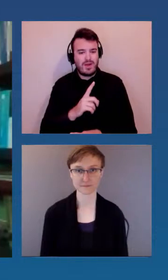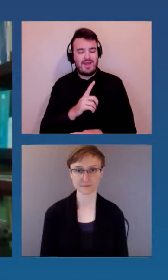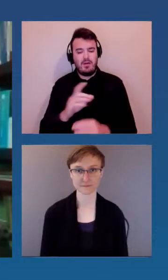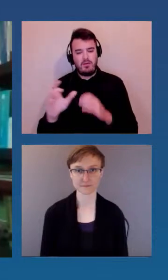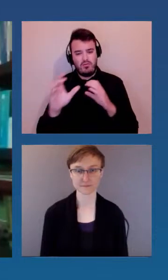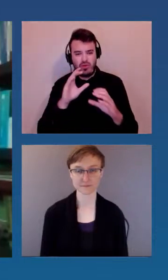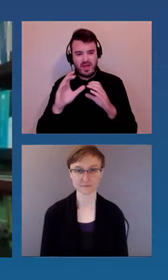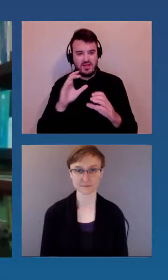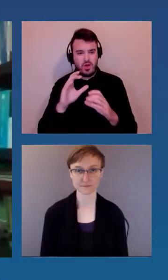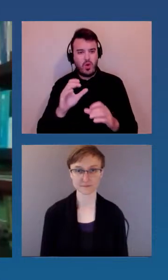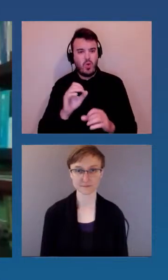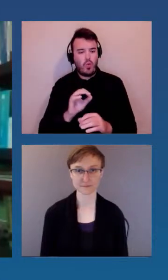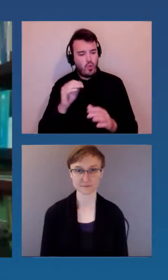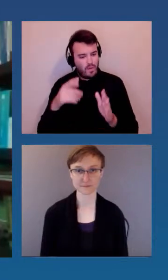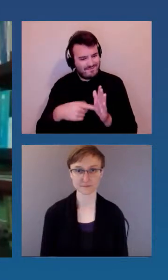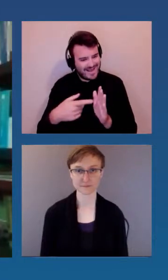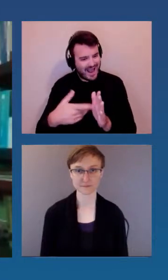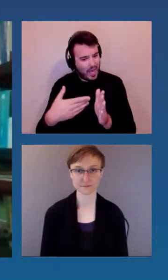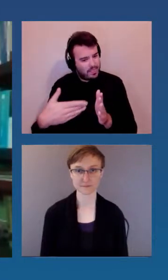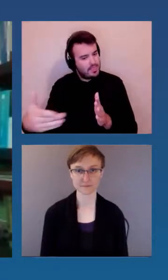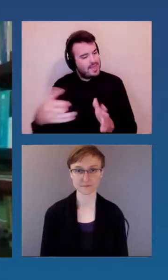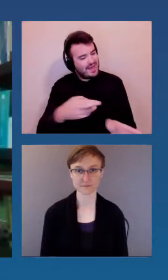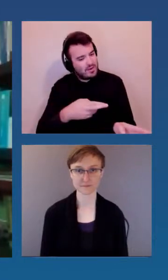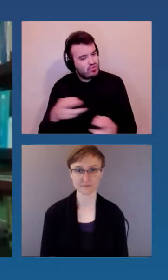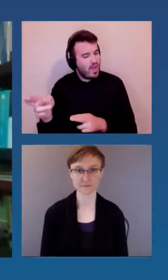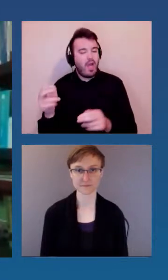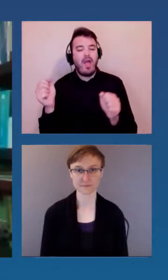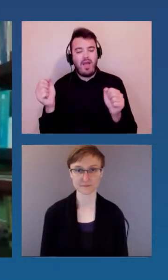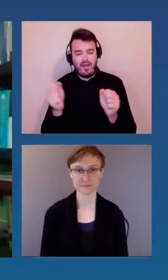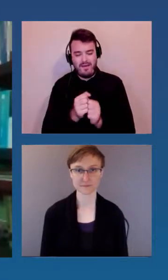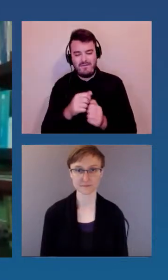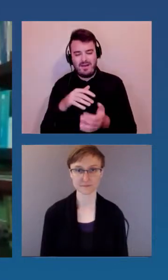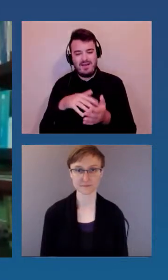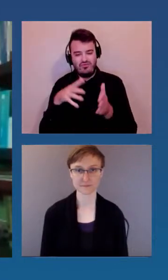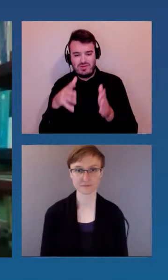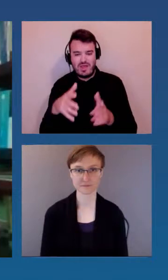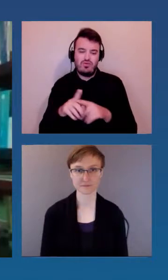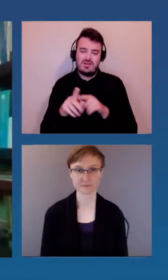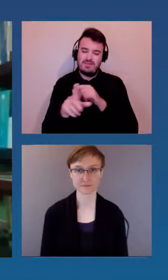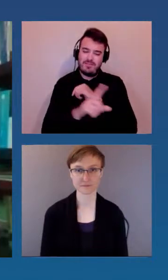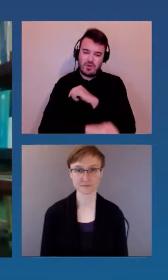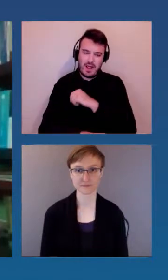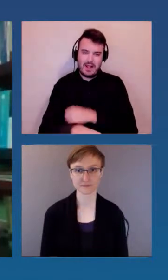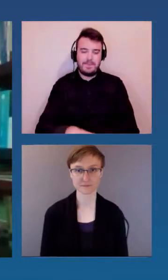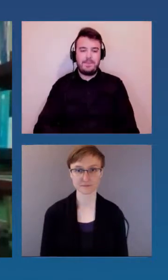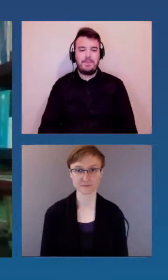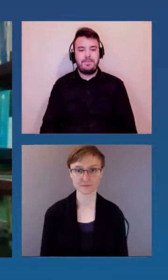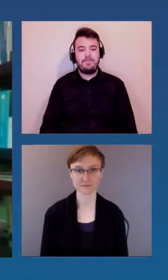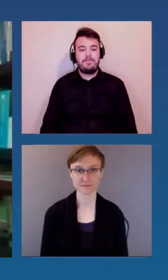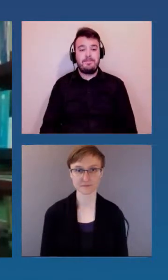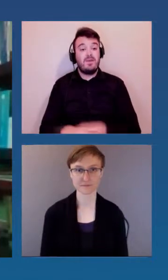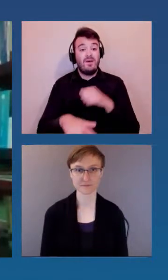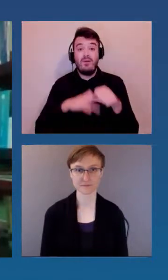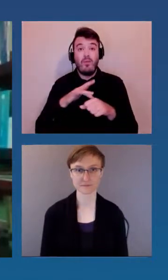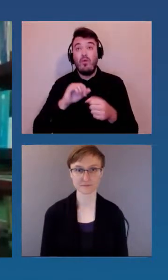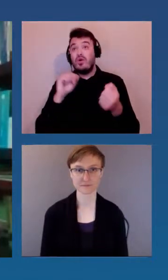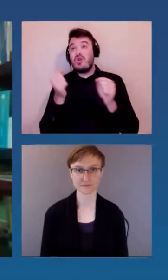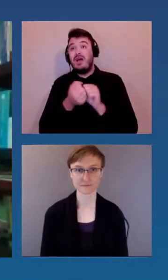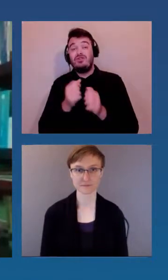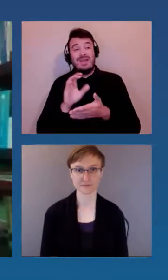nos étudiants pour s'assurer, de notre personnel, bien sûr. C'est accessible aussi si les gens vont sur le site